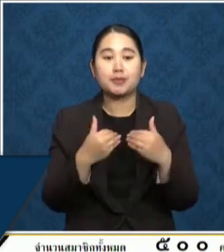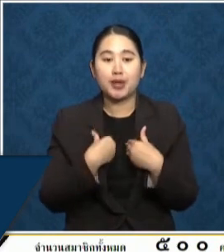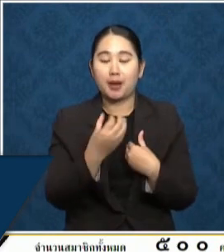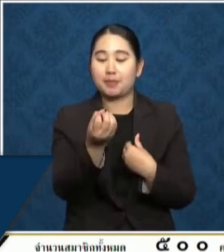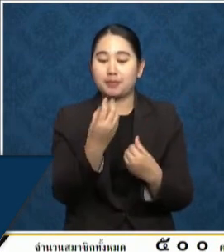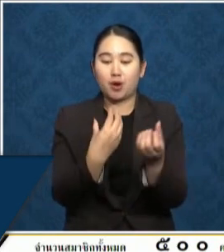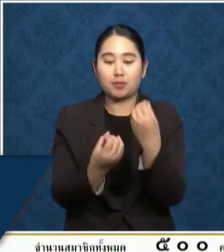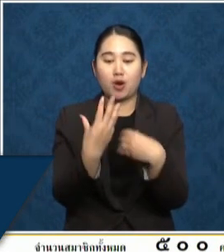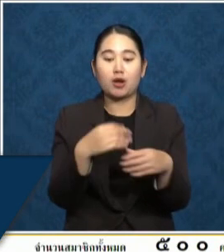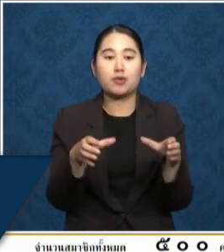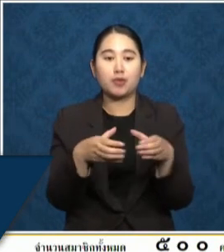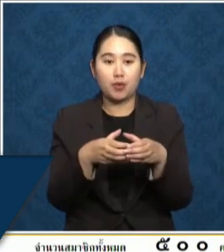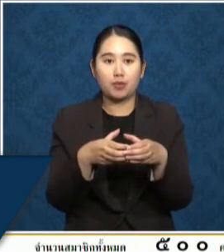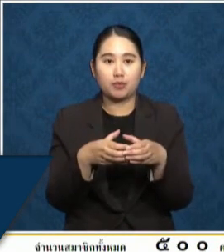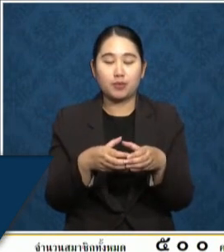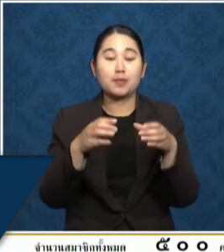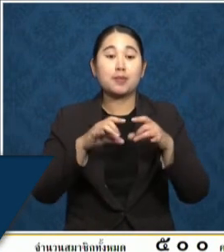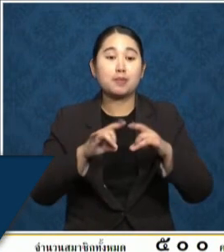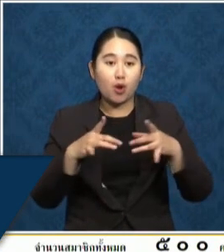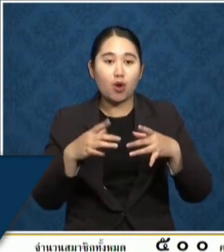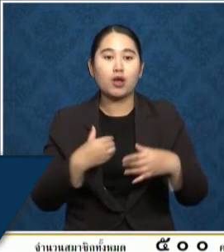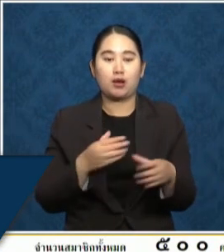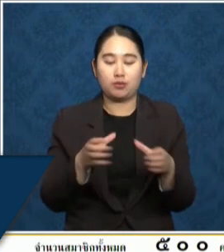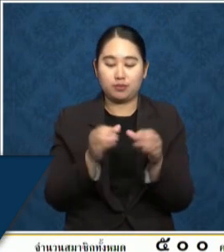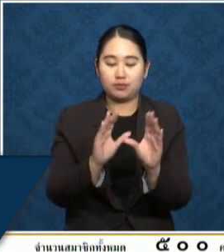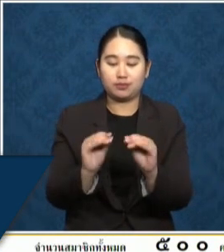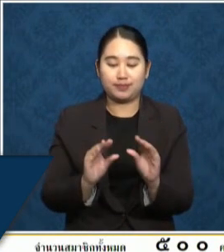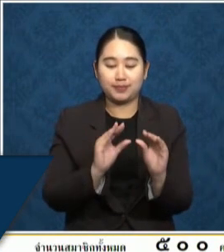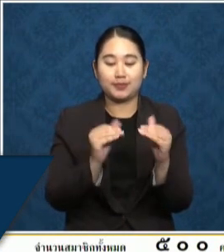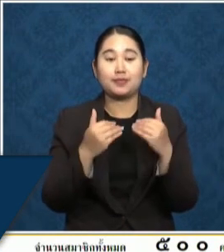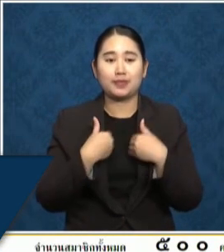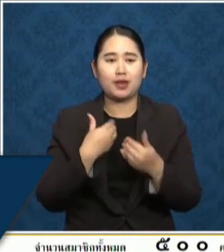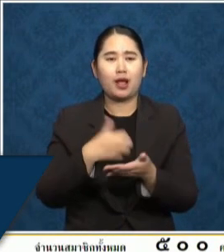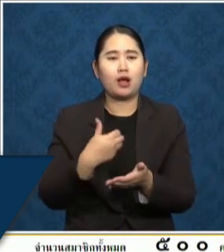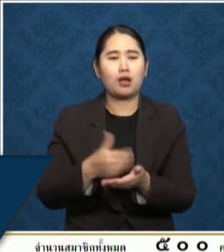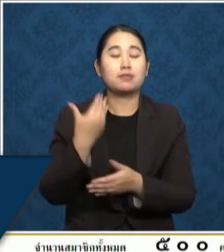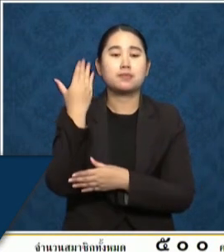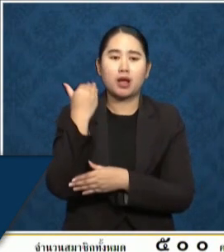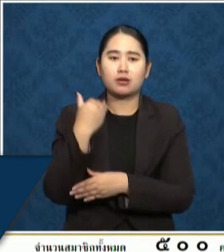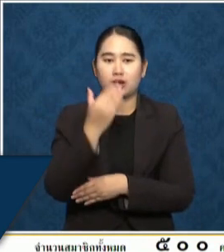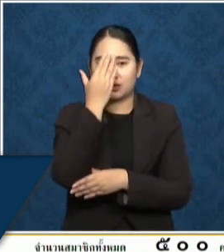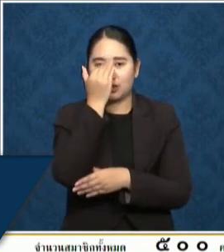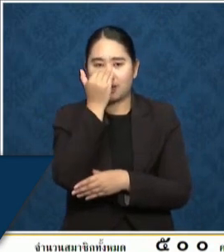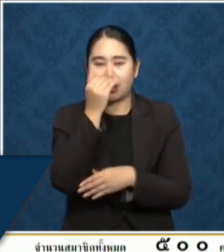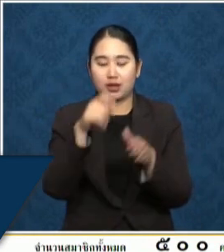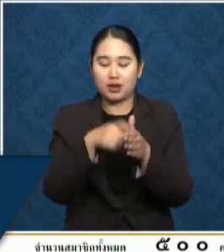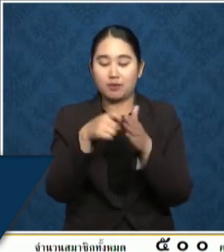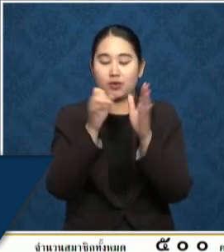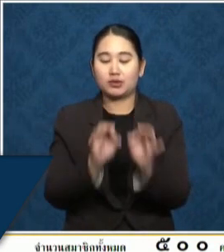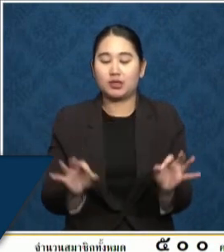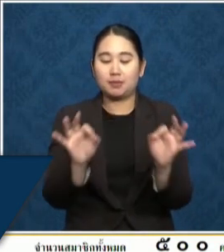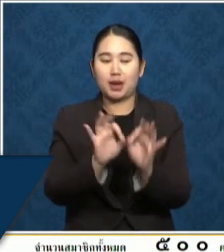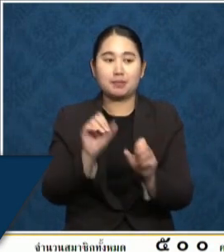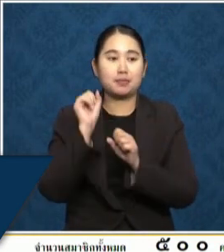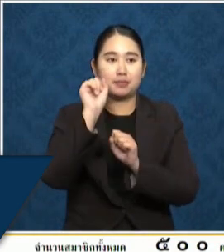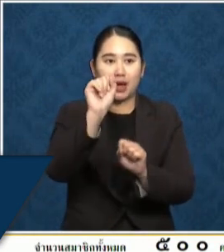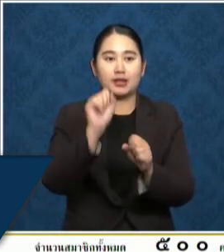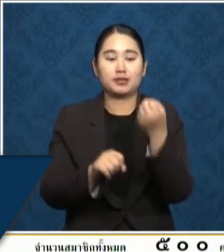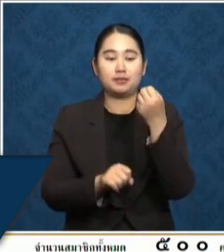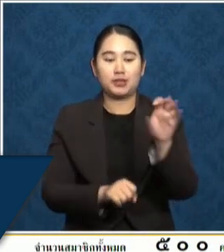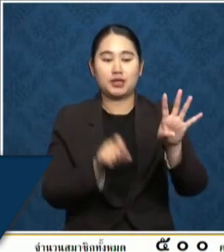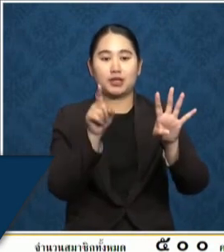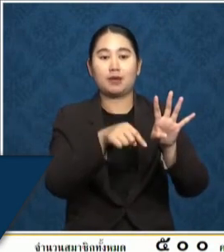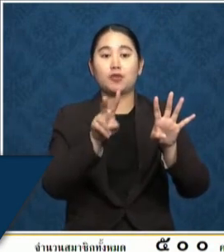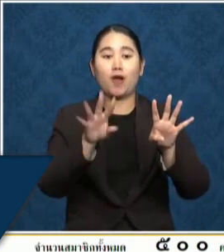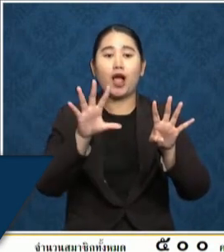แงต่อกวฟฑฝ่ายค้านวาเหตุผลหรความจำเป็นขนาดนั้นที่จำเป็ต้องมีการออกคำสงค. ส. ที่ 14